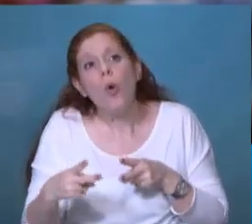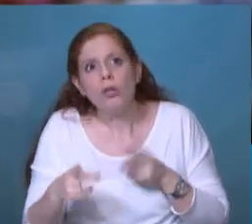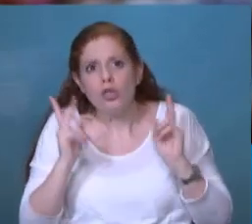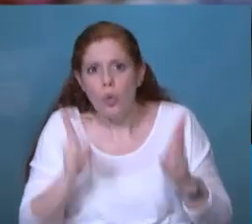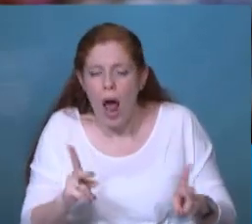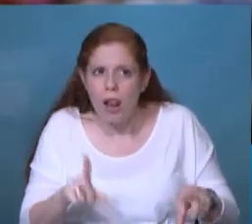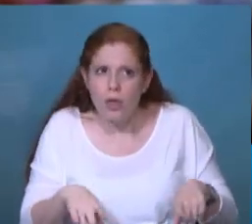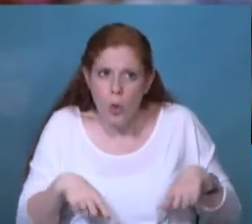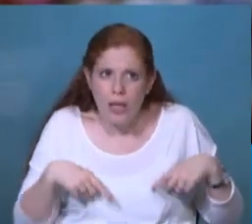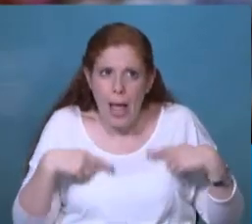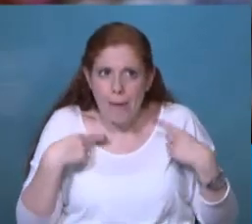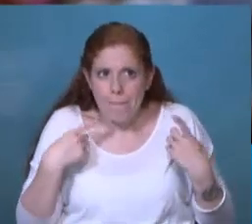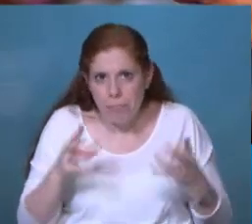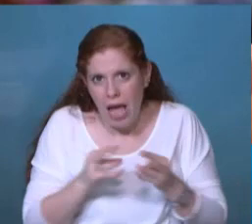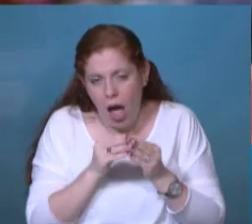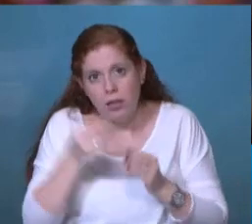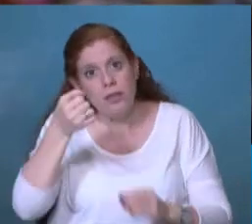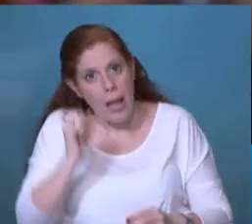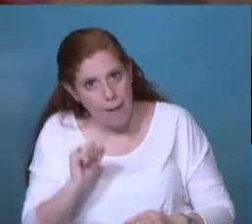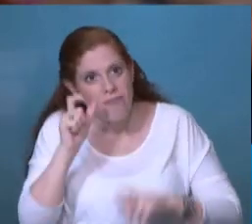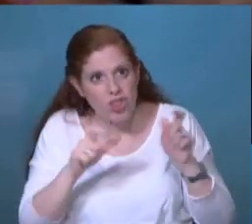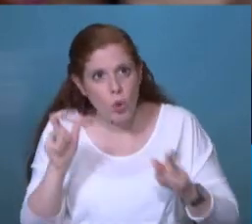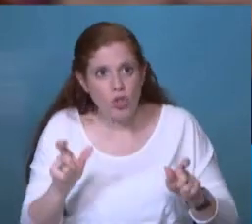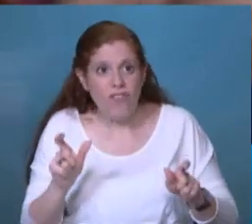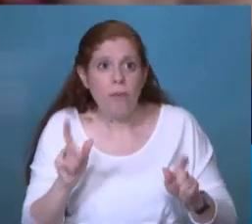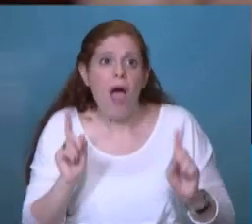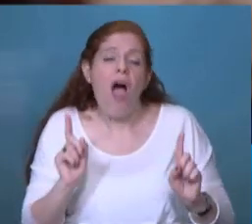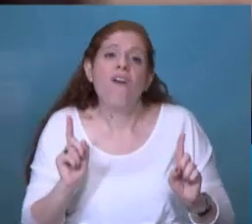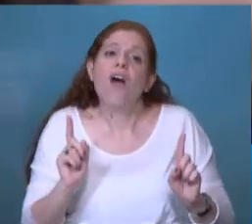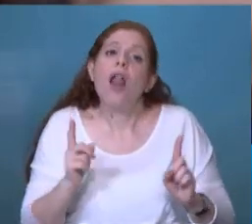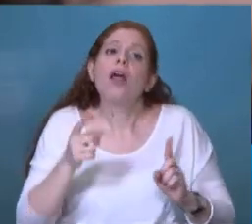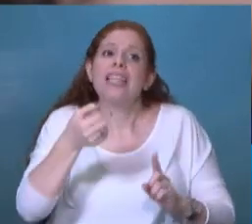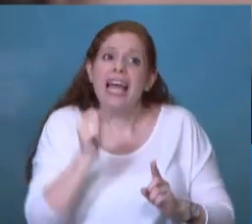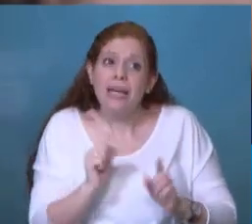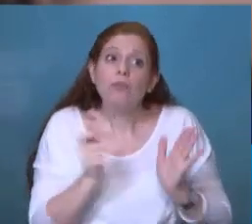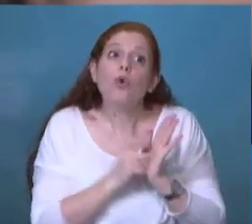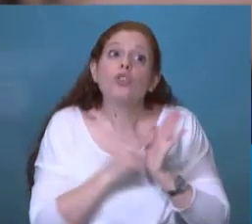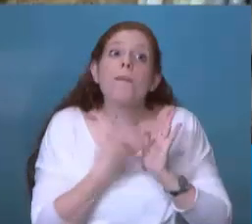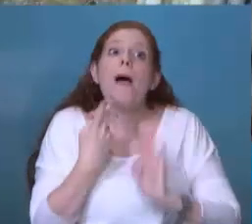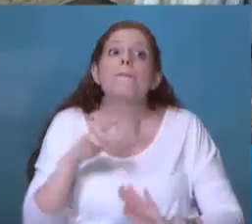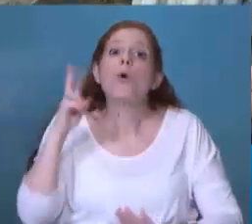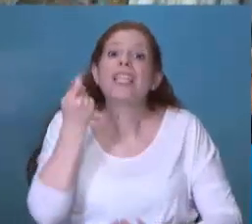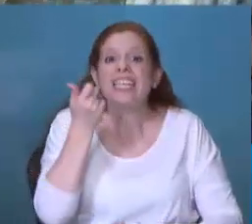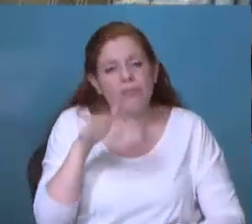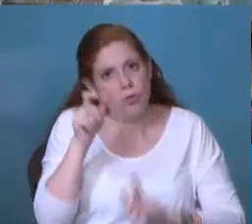live together, tourists and citizens. But tourists take much, much money than the